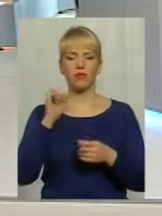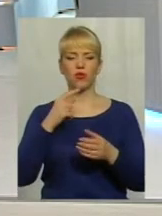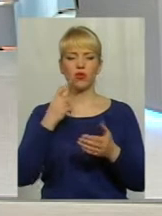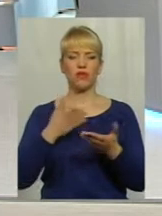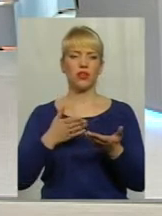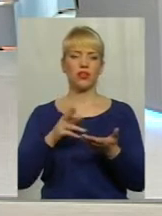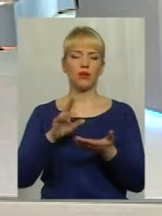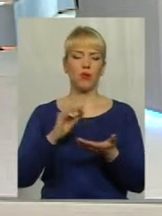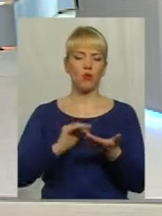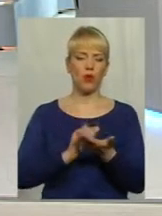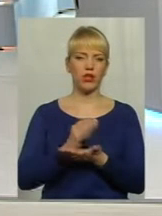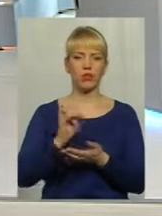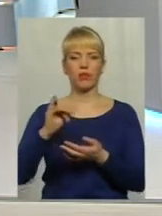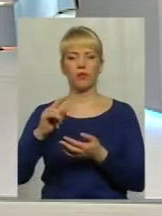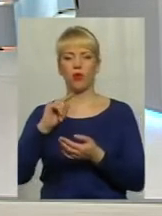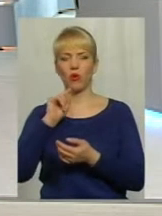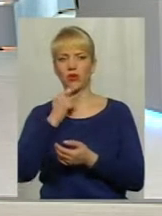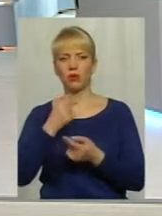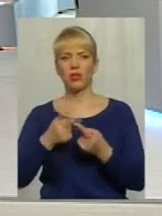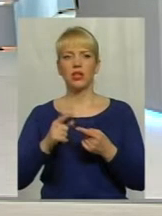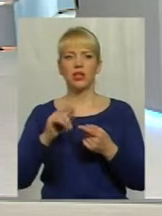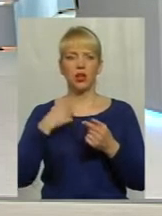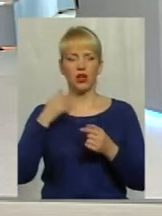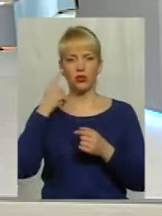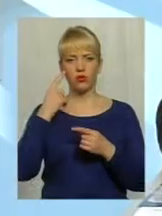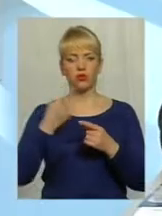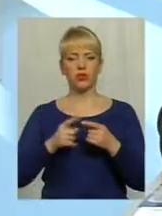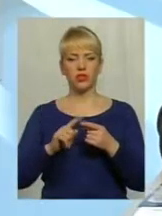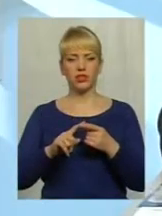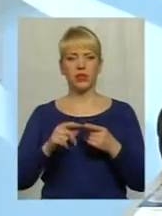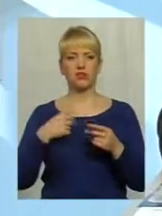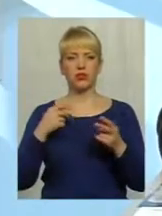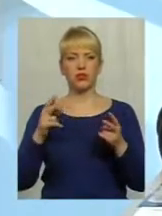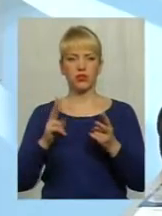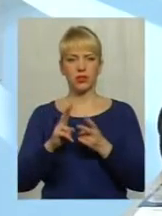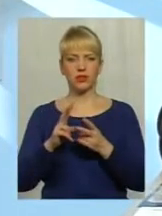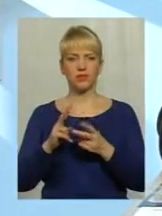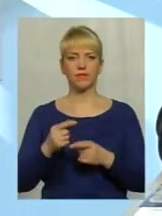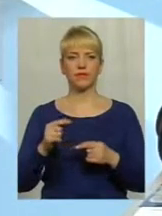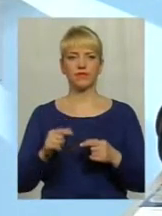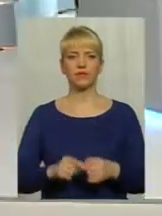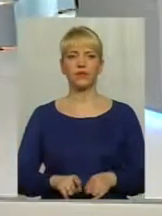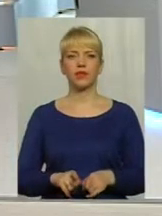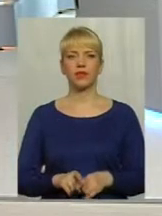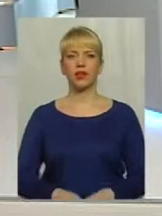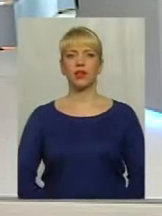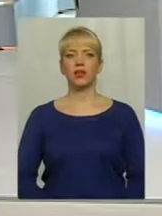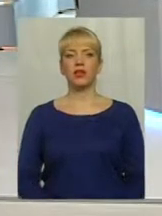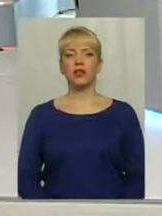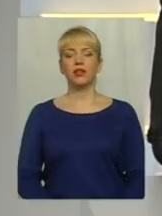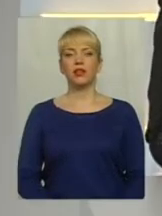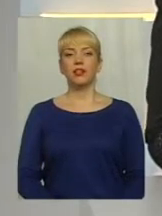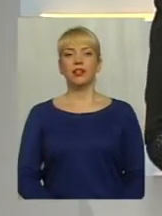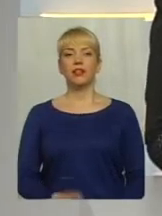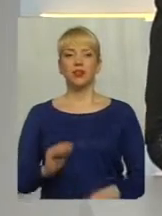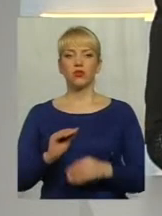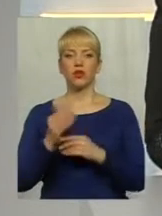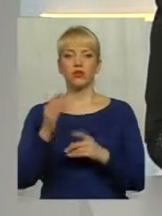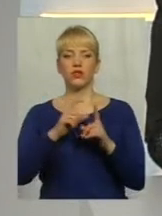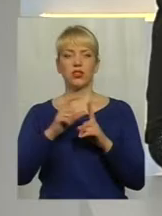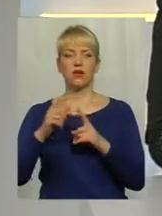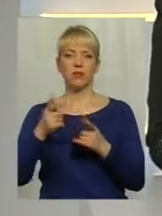економічних, ідеологічних, як думаю, ми десь зачепимо це сьогодні. Але для України це теж важливо. Дякую, пане Валерій, для додачу ваших слів,